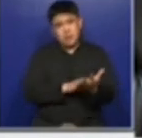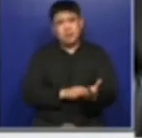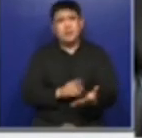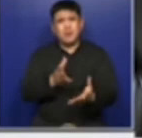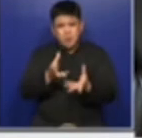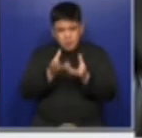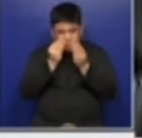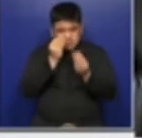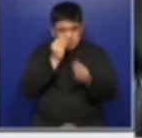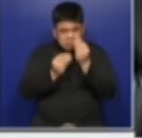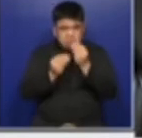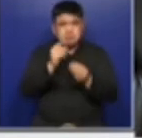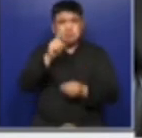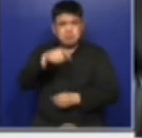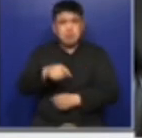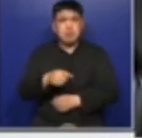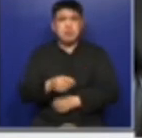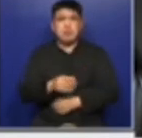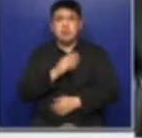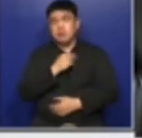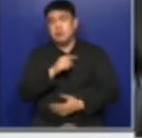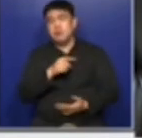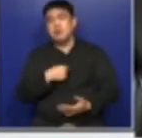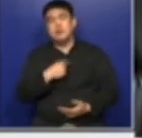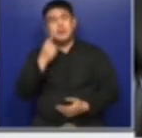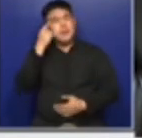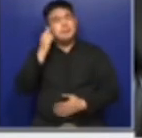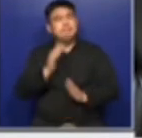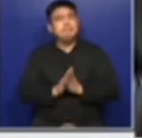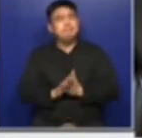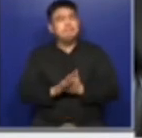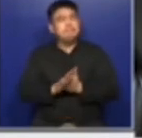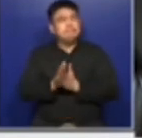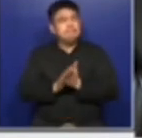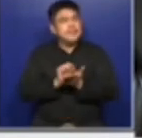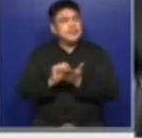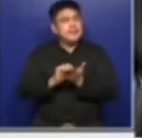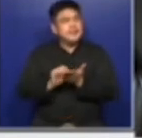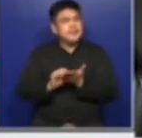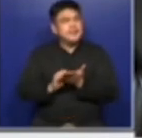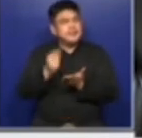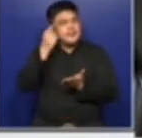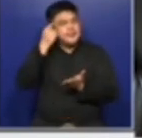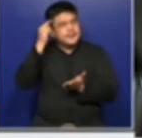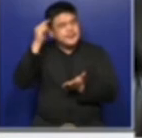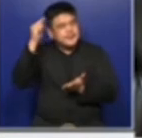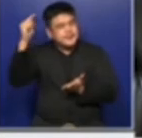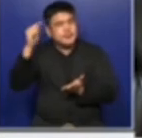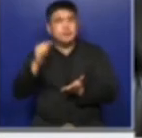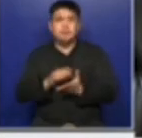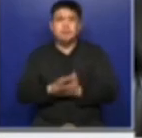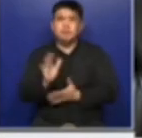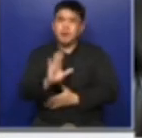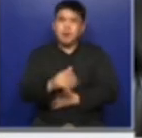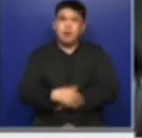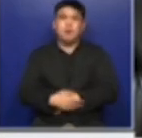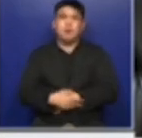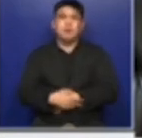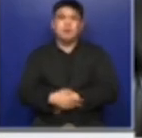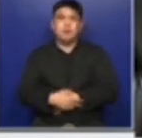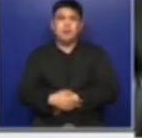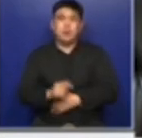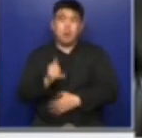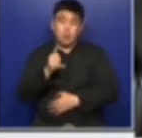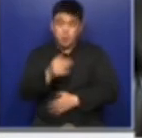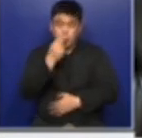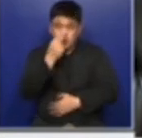าให้ดีไม่ใช่ว่านั่งเขียนนั่งเทียนอยู่ในอ่องแอร์พี่น้องเกษตรกรผมลงไปพื้นที่นั้นเนี่ยจะเห็นว่าในฐานะ